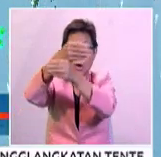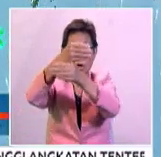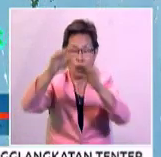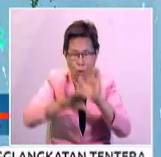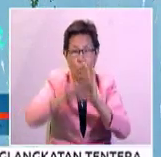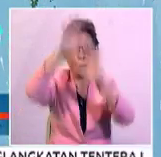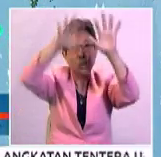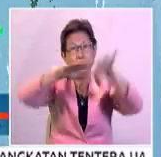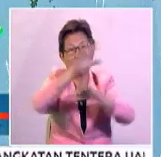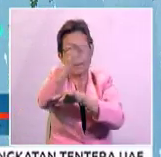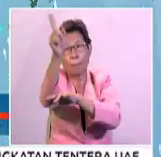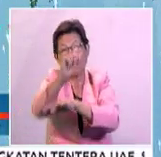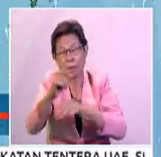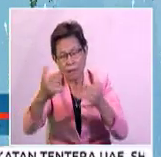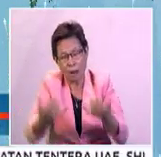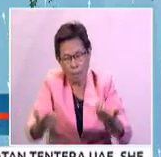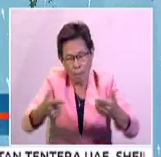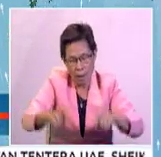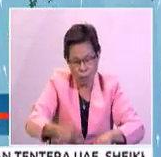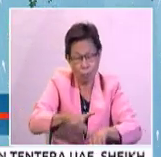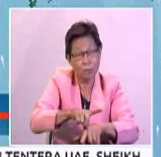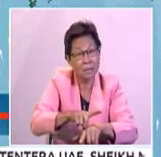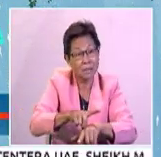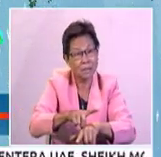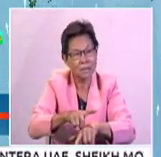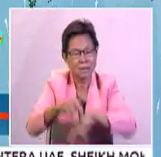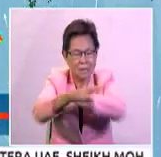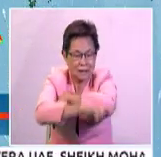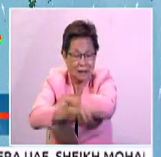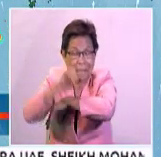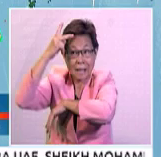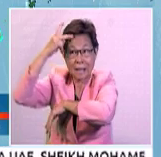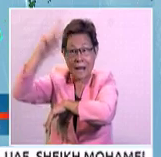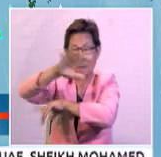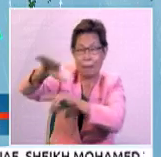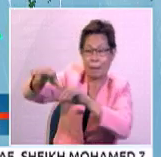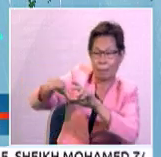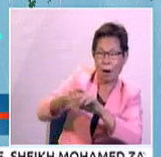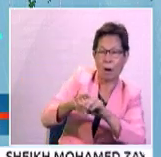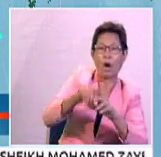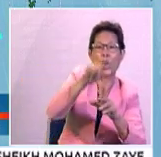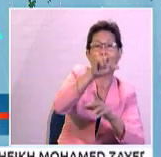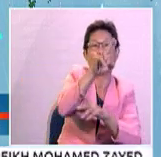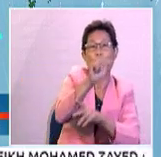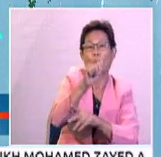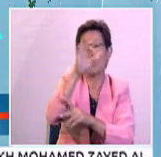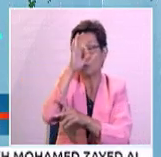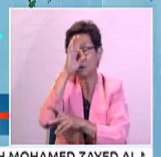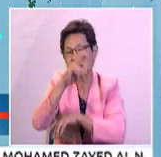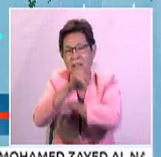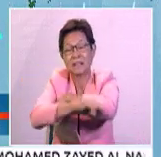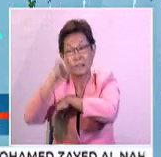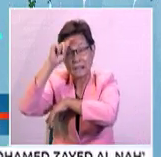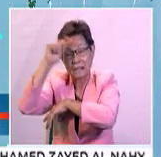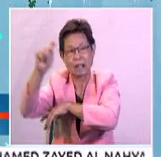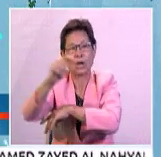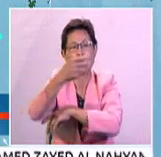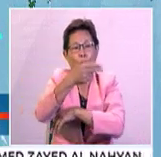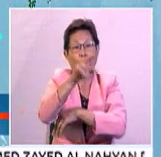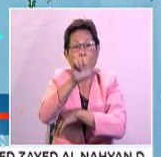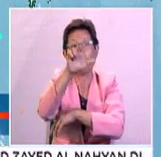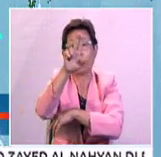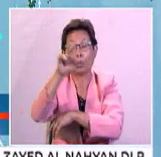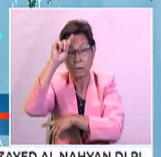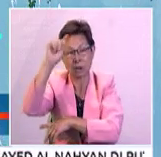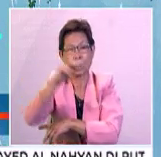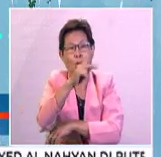hujan besar terbuk petir kini sedang berlaku di negeri Kelantan melibatkan Gua Musang. Di negeri Terengganu melibatkan hujan Hulu Terengganu,